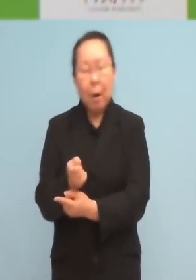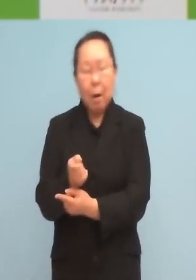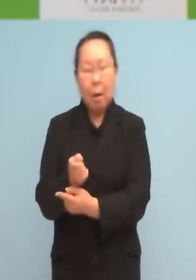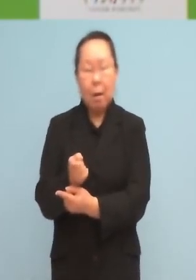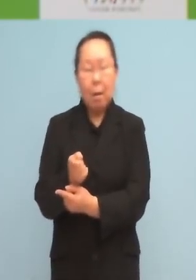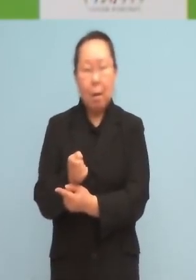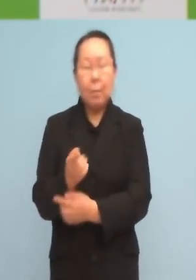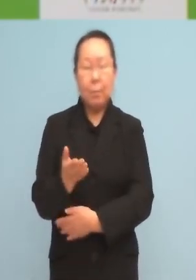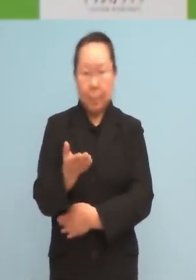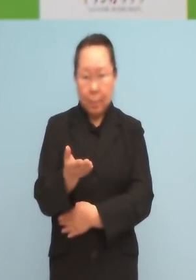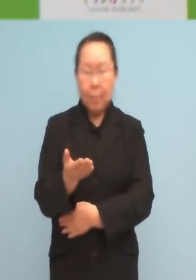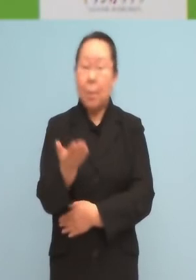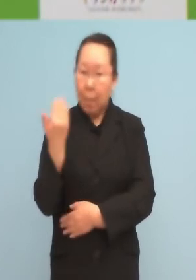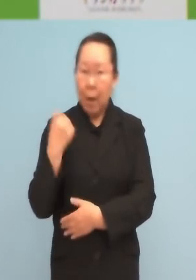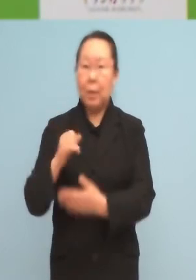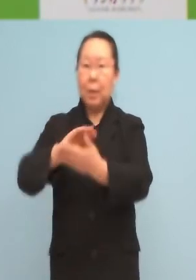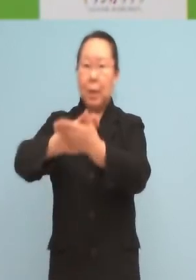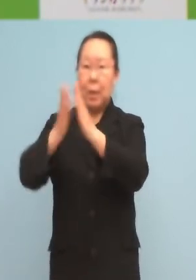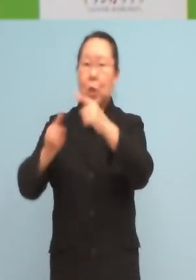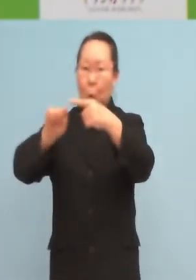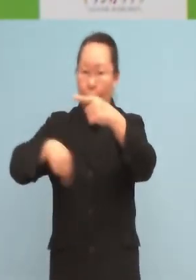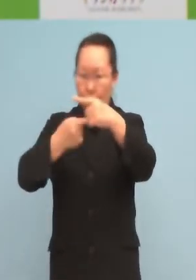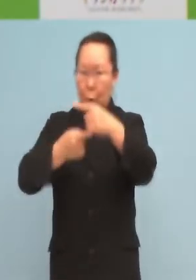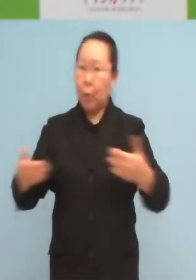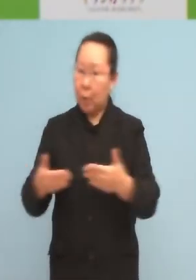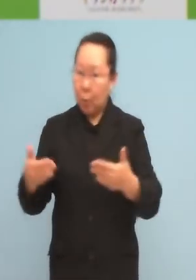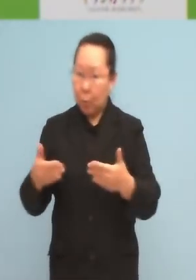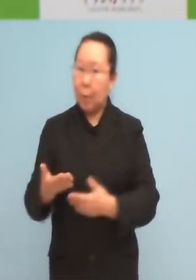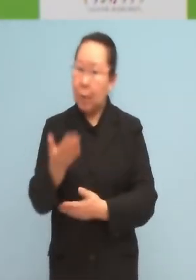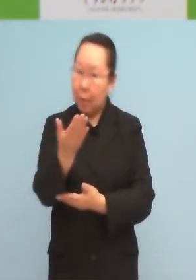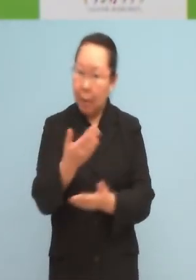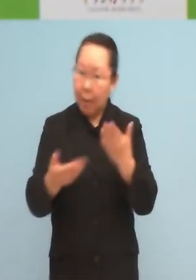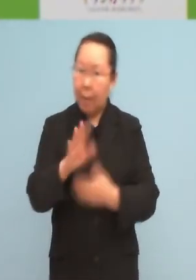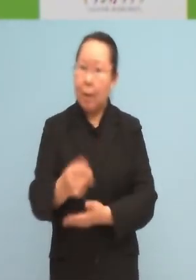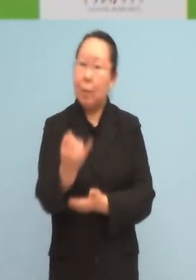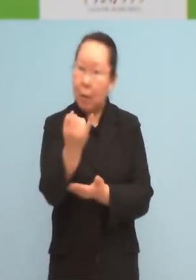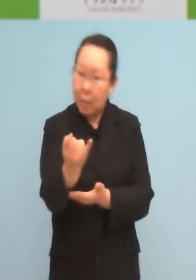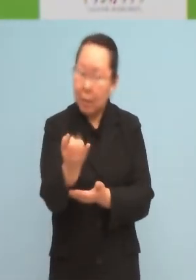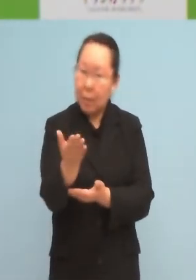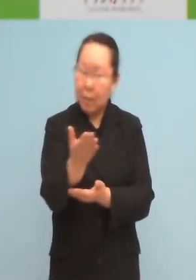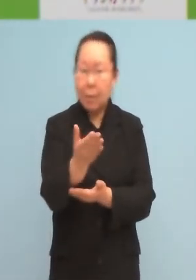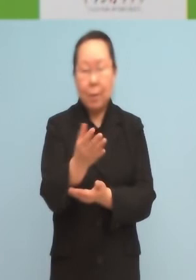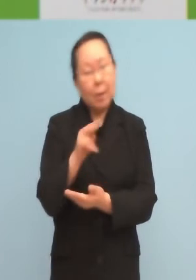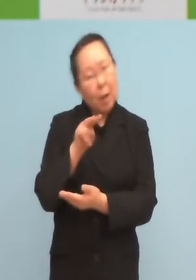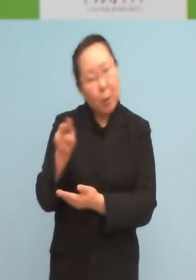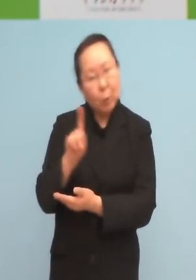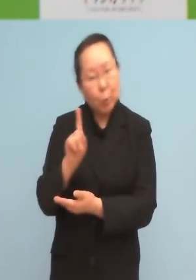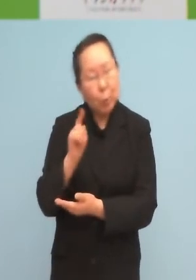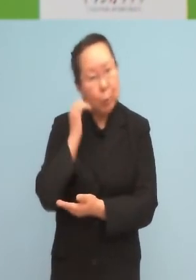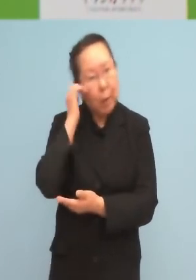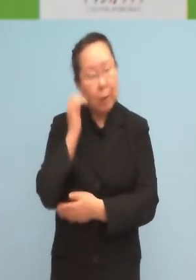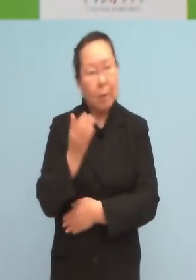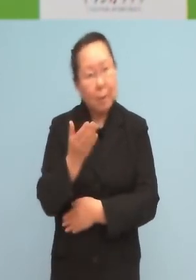元、省庁出身の、 はい、 知事から見ると、はい、どういうふうに映ってらっしゃるのかなっていうふう